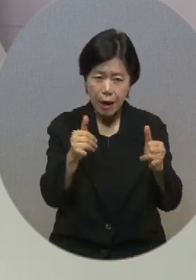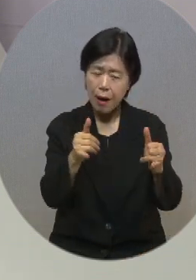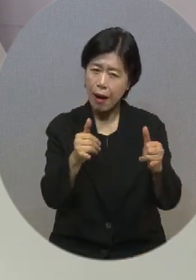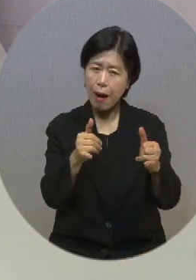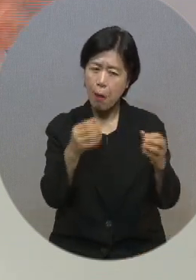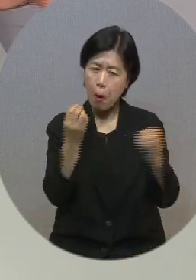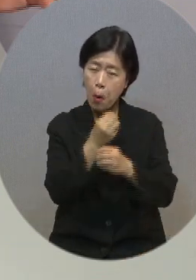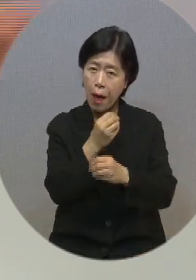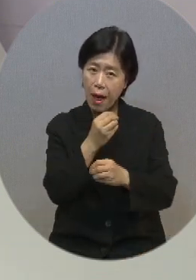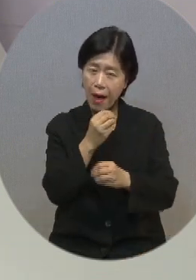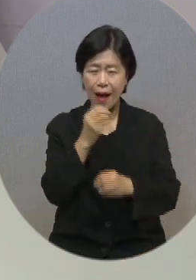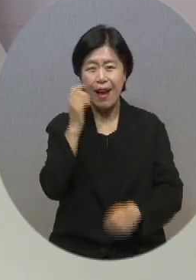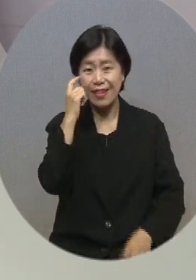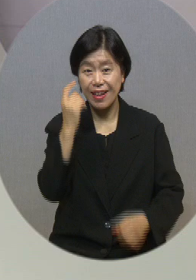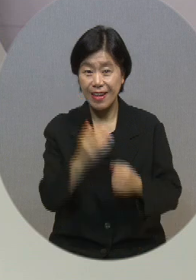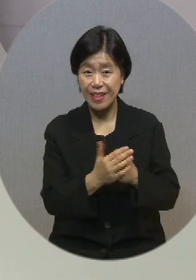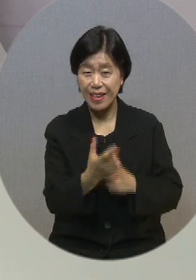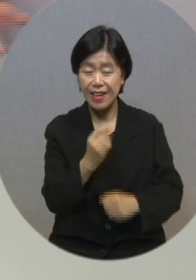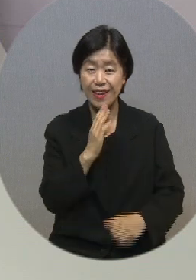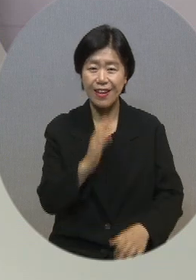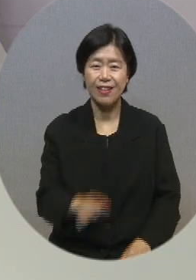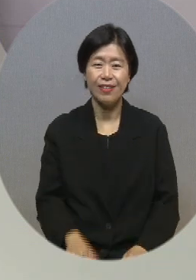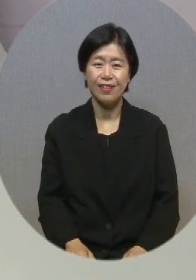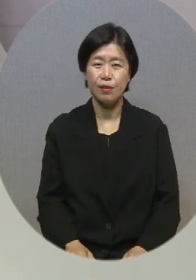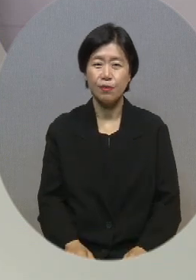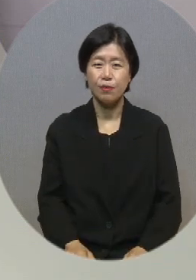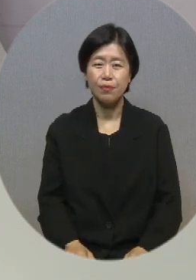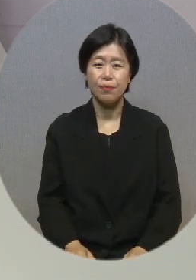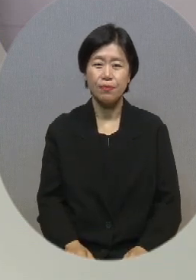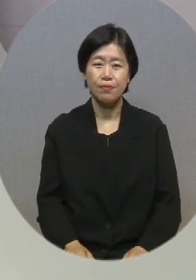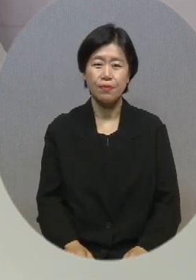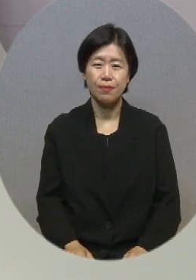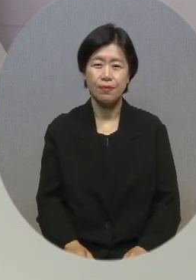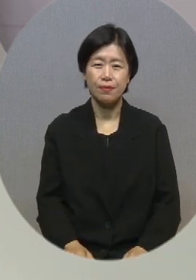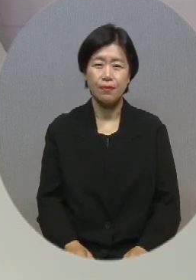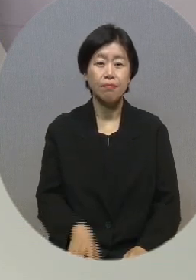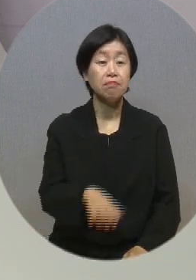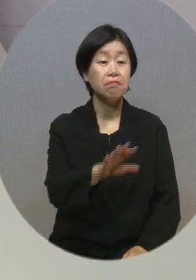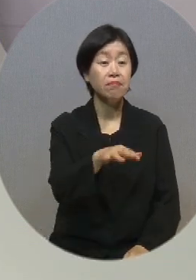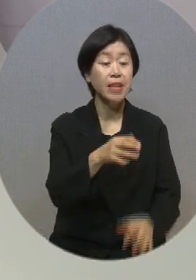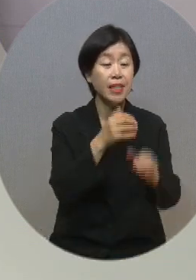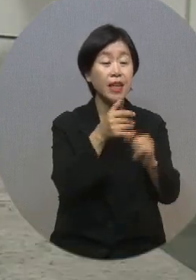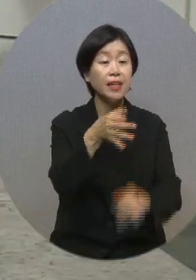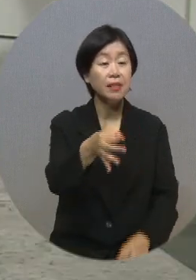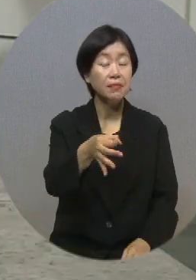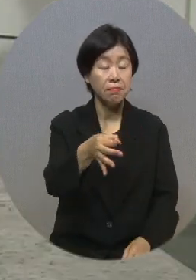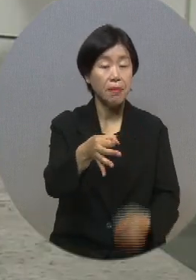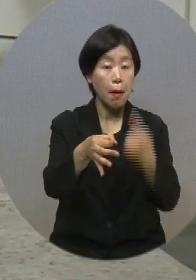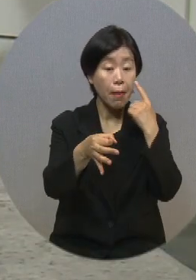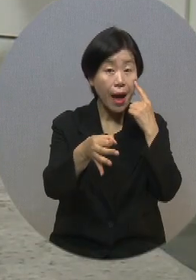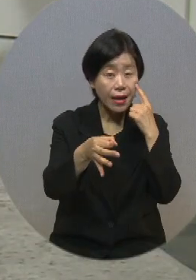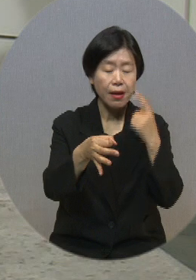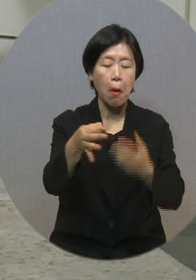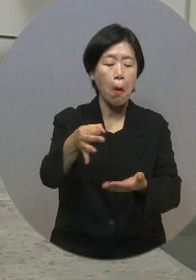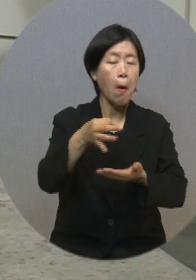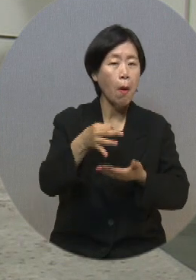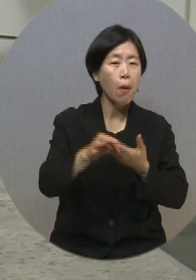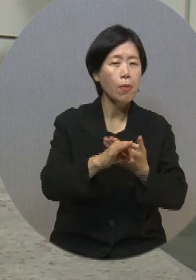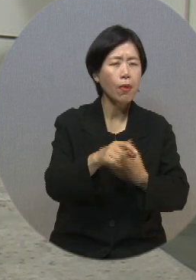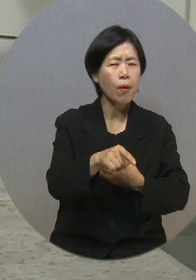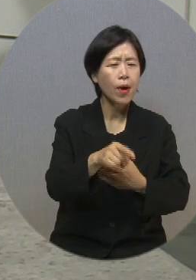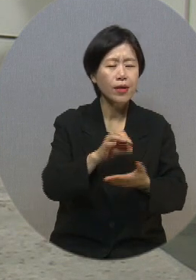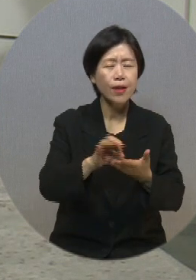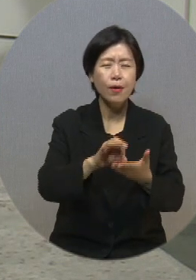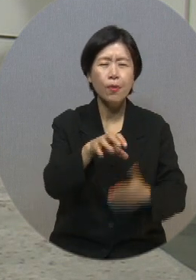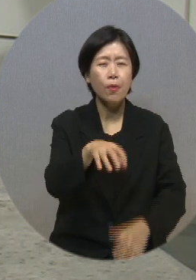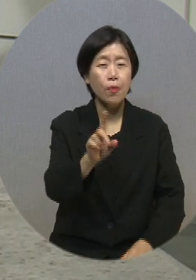어디다 쓰시겠어요? 그러면 그때는 이제 아, 네. 그 부드럽게 얘기할 수가 있거든요. 아, 어디다 쓰시겠어요? 네. 상금 타시면 저를 항상